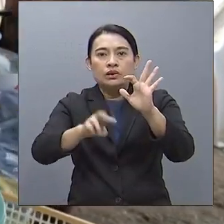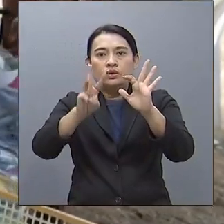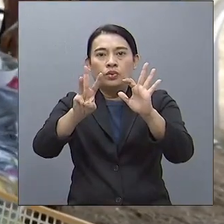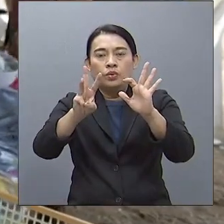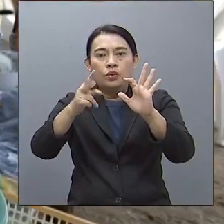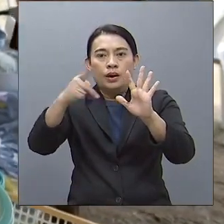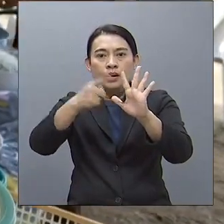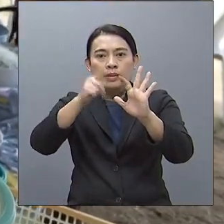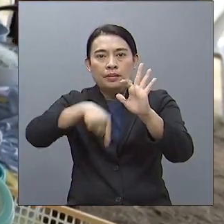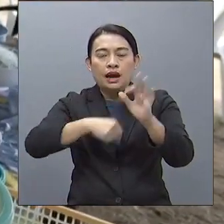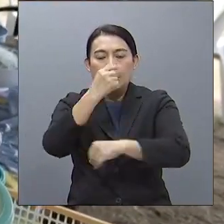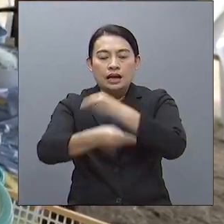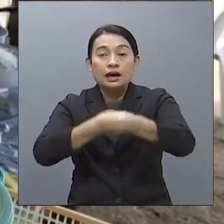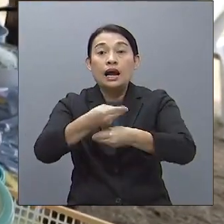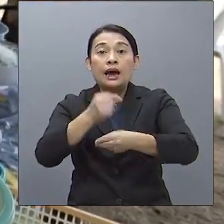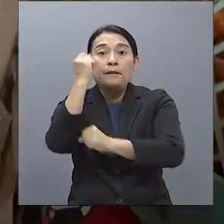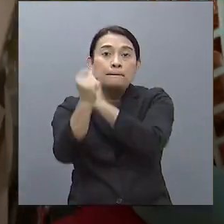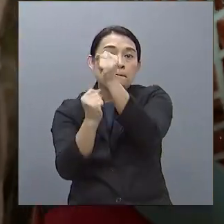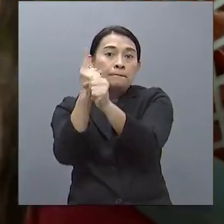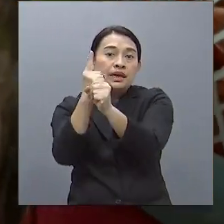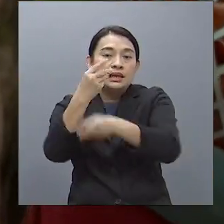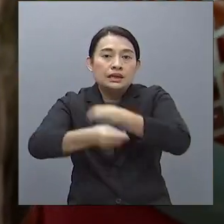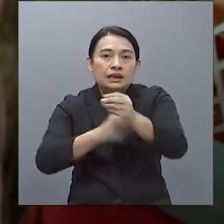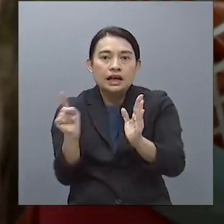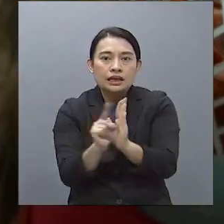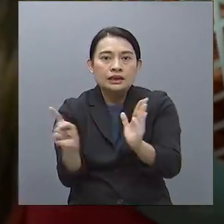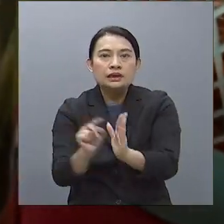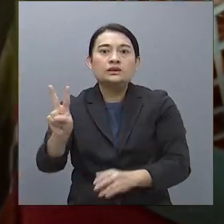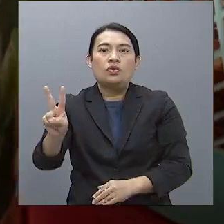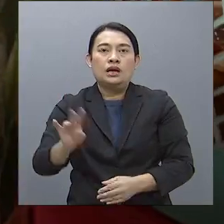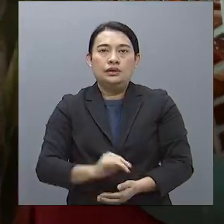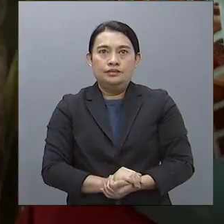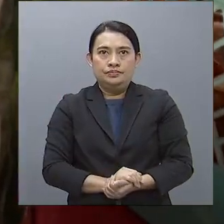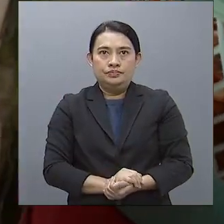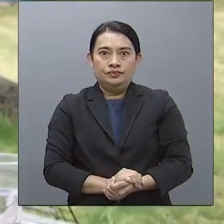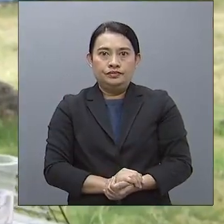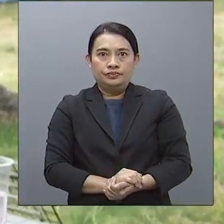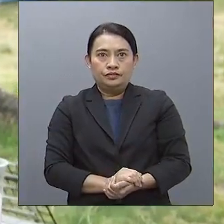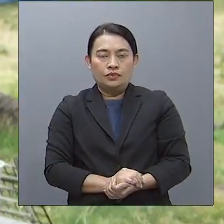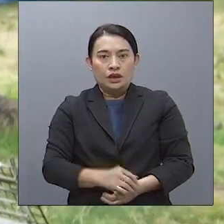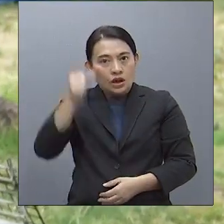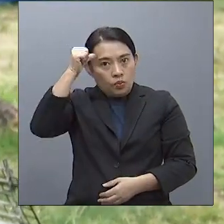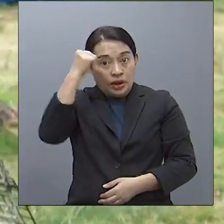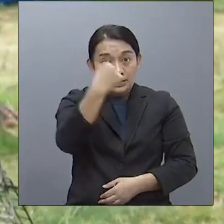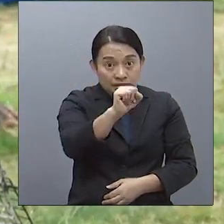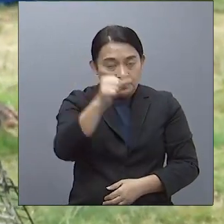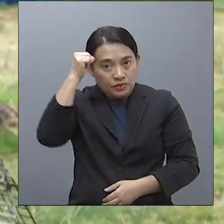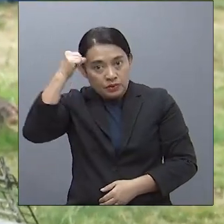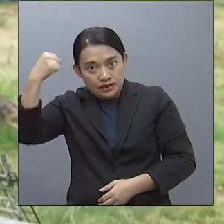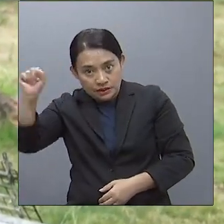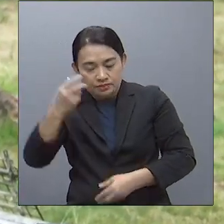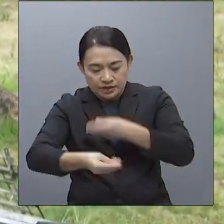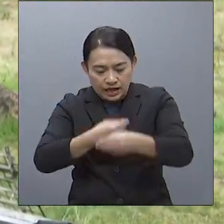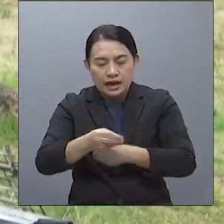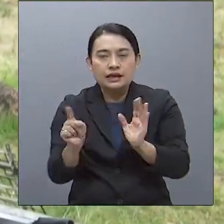ขายปีละ2ครั้งเพราะฉะนั้นปีนี้คือปีละ2ครั้งเนี่ยเขาขายครั้งละ10วันนะคะไม่ได้ขายทั้งเดือนอันนี้ก็ต้องเรียนคุณผู้ช